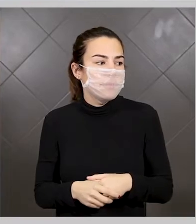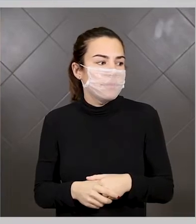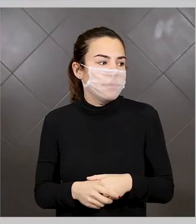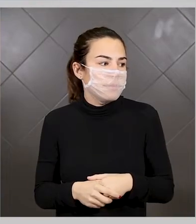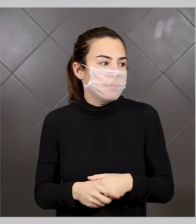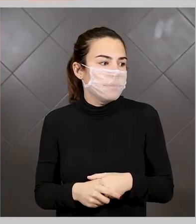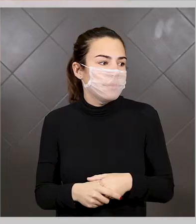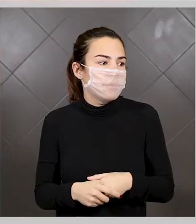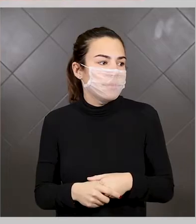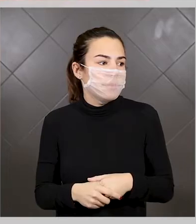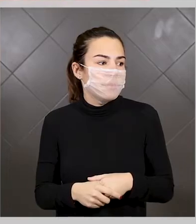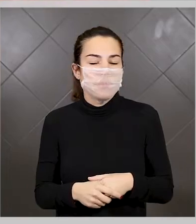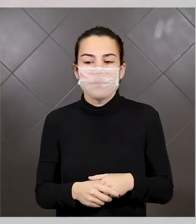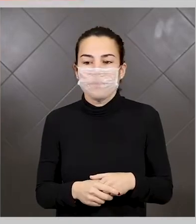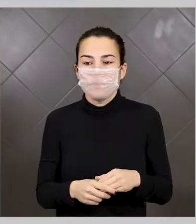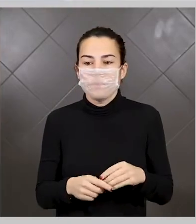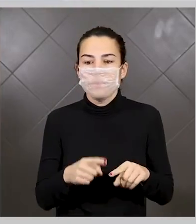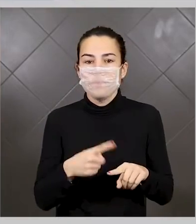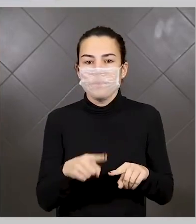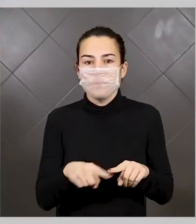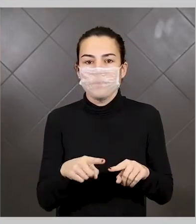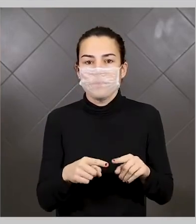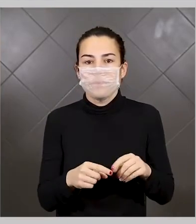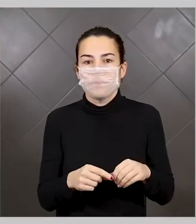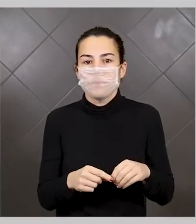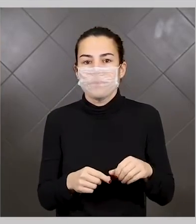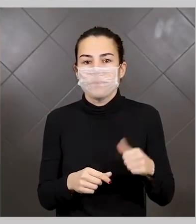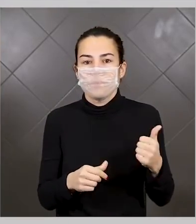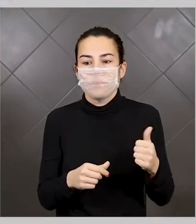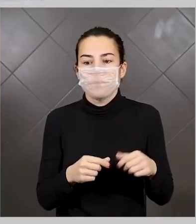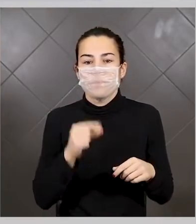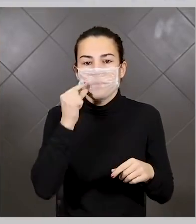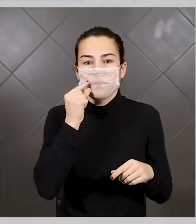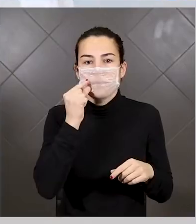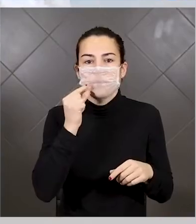interior. Així. Ai. Els guants.